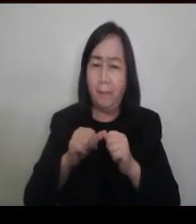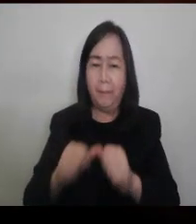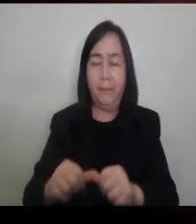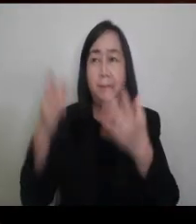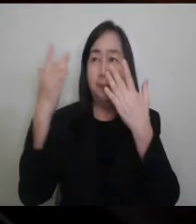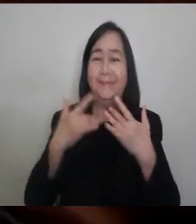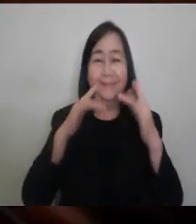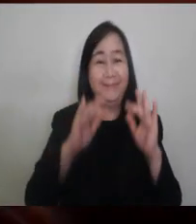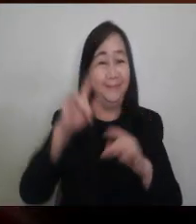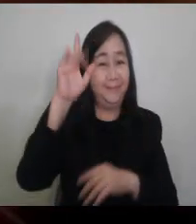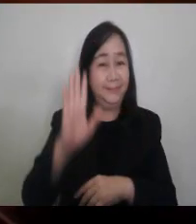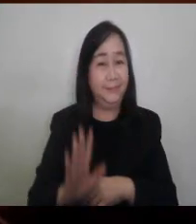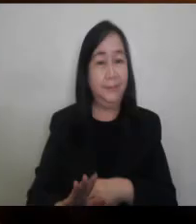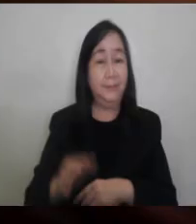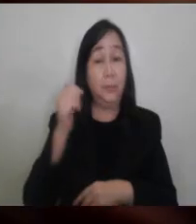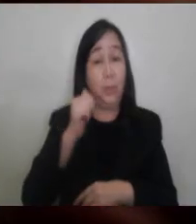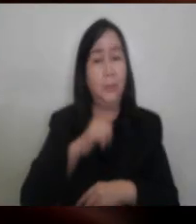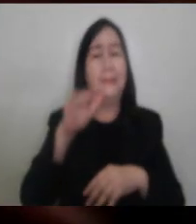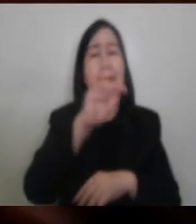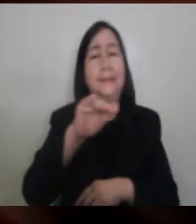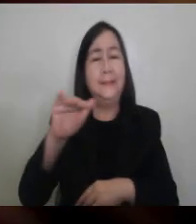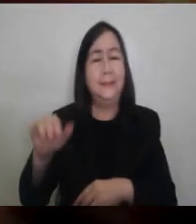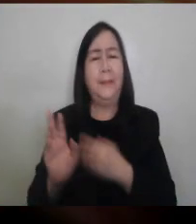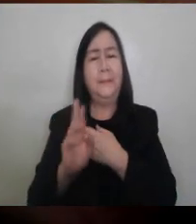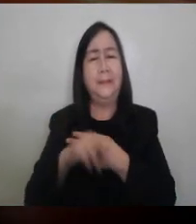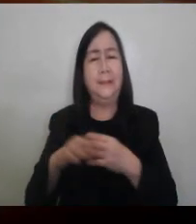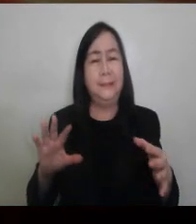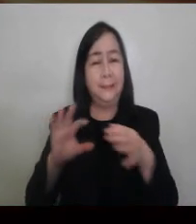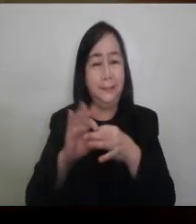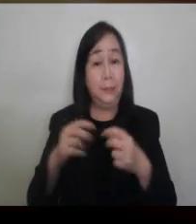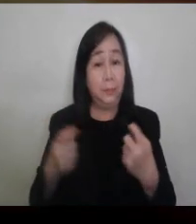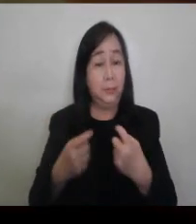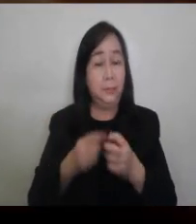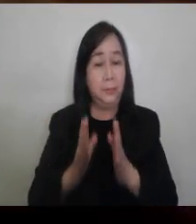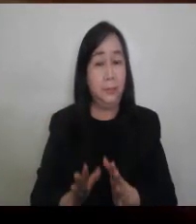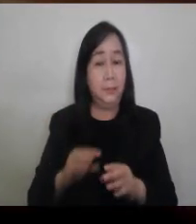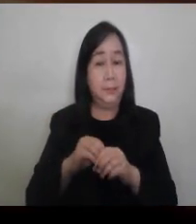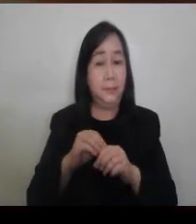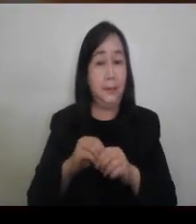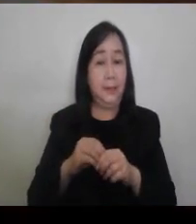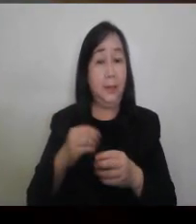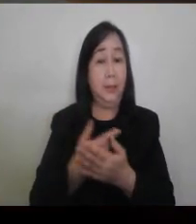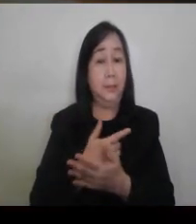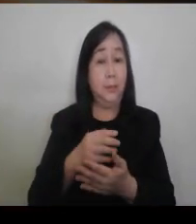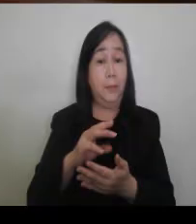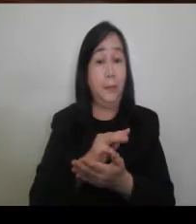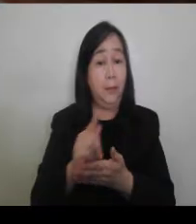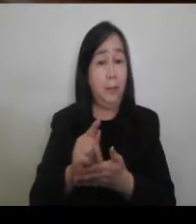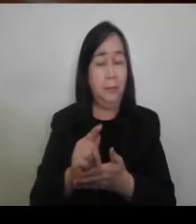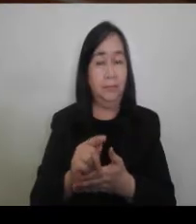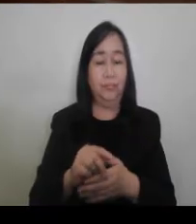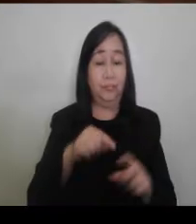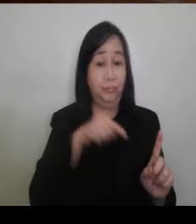ng Diyos. Palaging tinatawag pabalik ang mga makasalanan. Sa Ebanghelyo ni Marcos, hindi